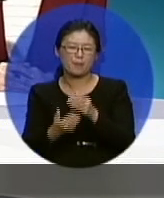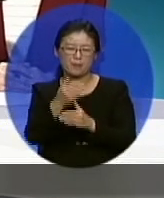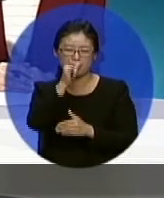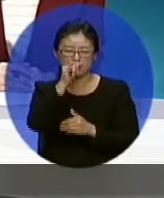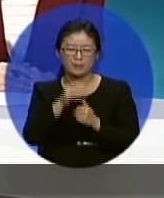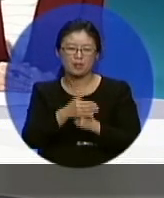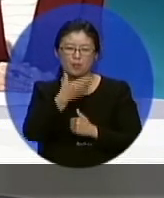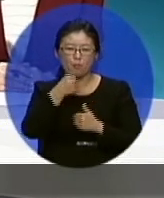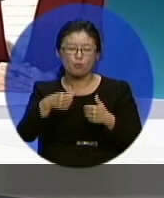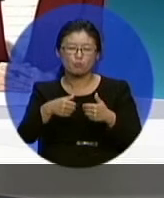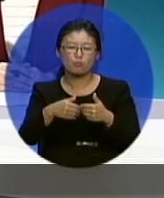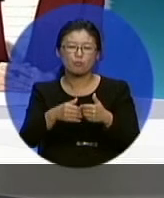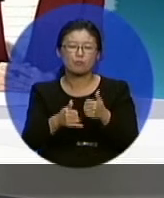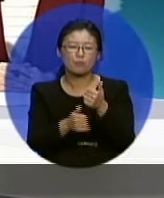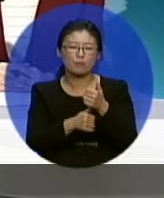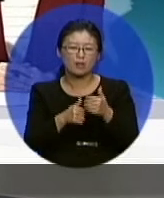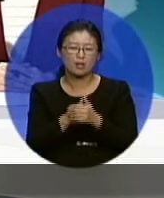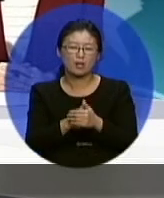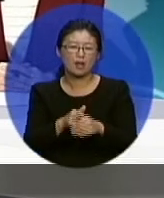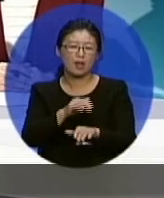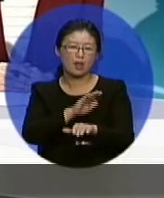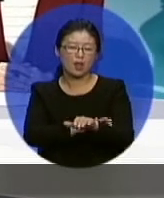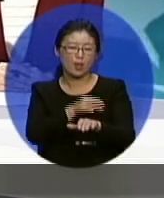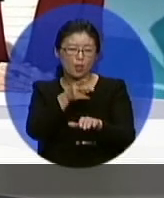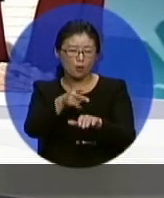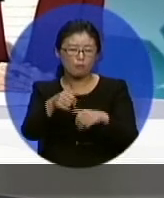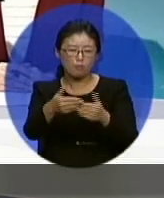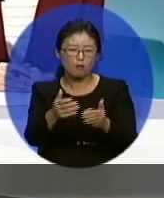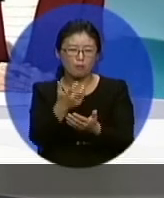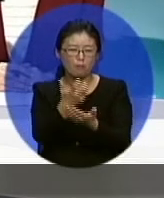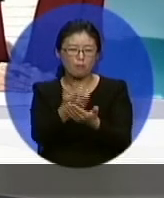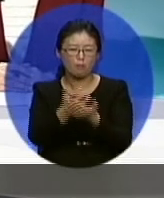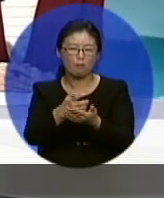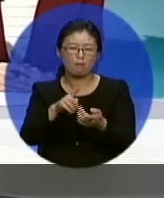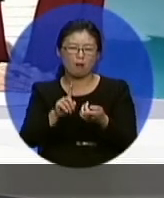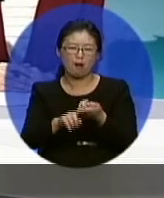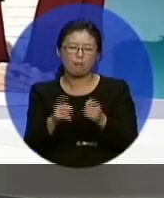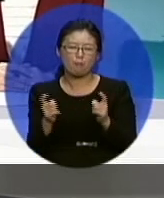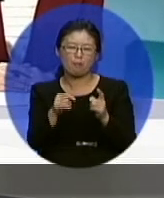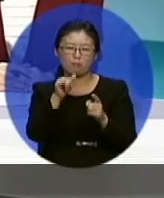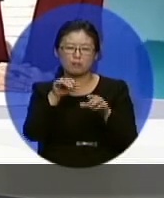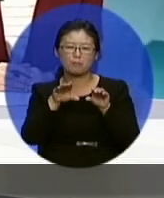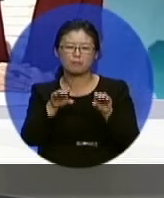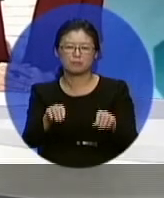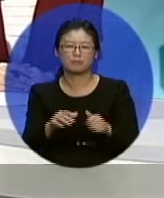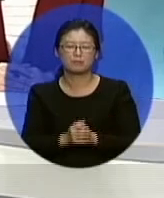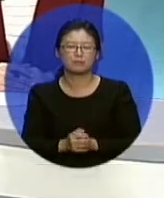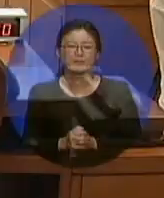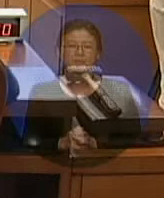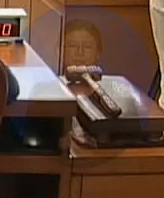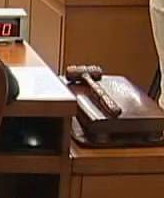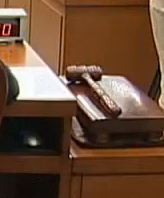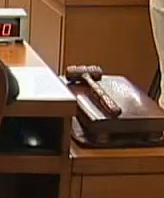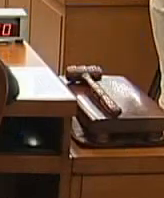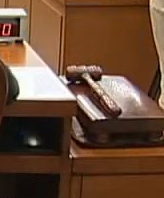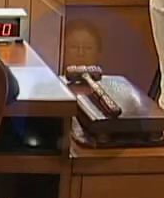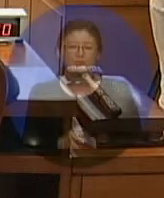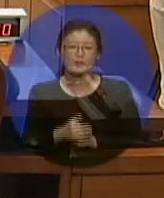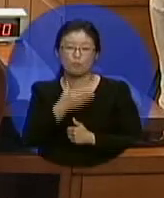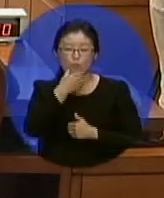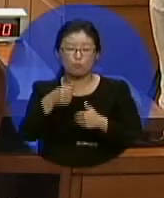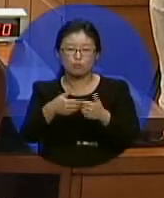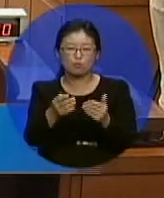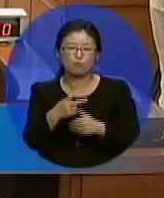보건복지위에서도 복지부가 여당에 건넨 기초연금 문건을 놓고 감사가 중단됐습니다. 최영아 기자입니다.